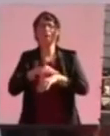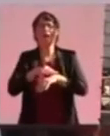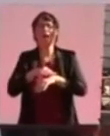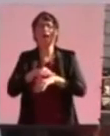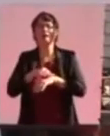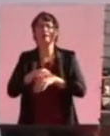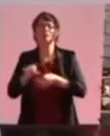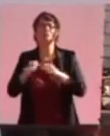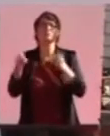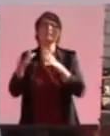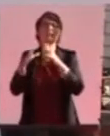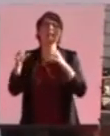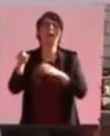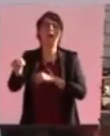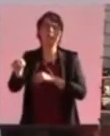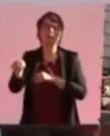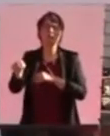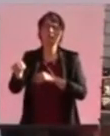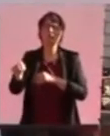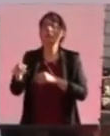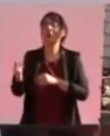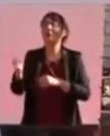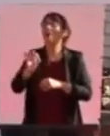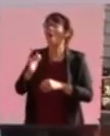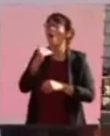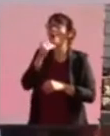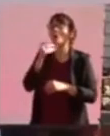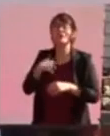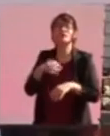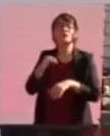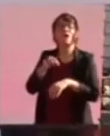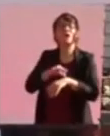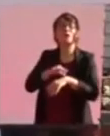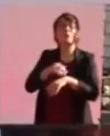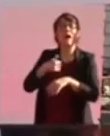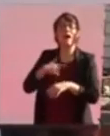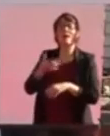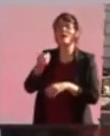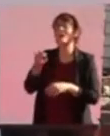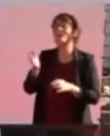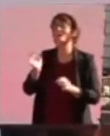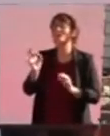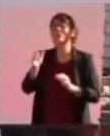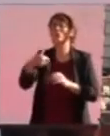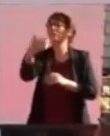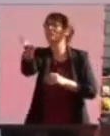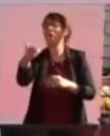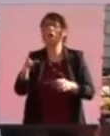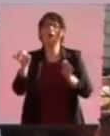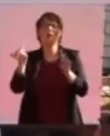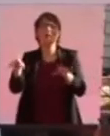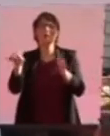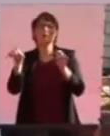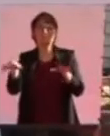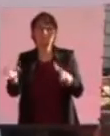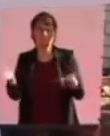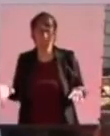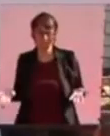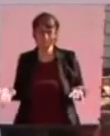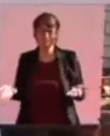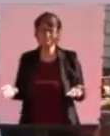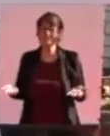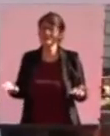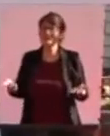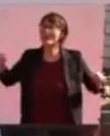una terra dei fuochi perché nessuna parte del nostro paese deve esistere un quartiere tamburi non si deve morire